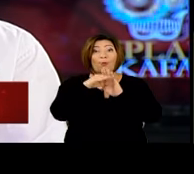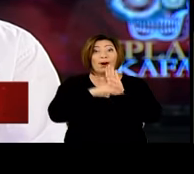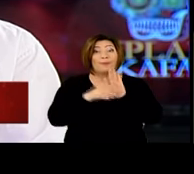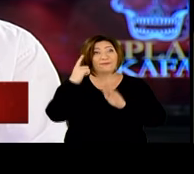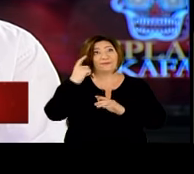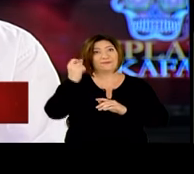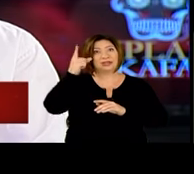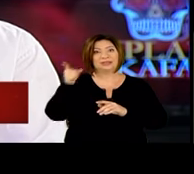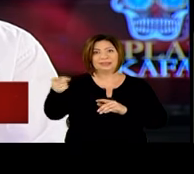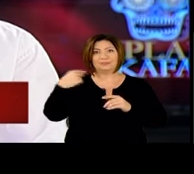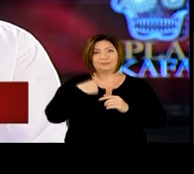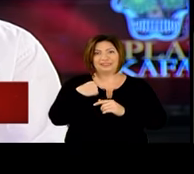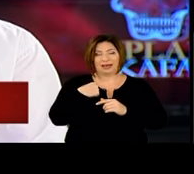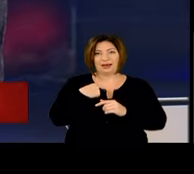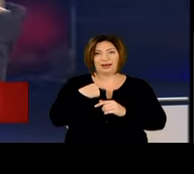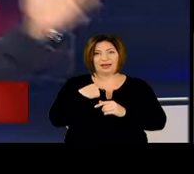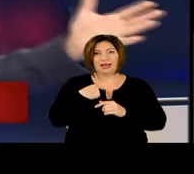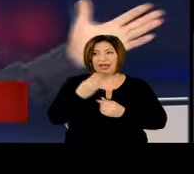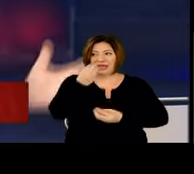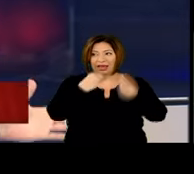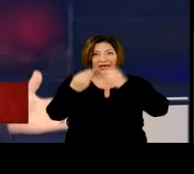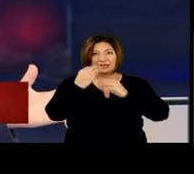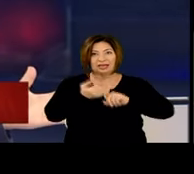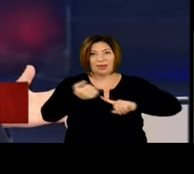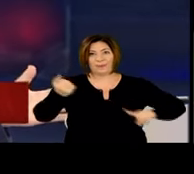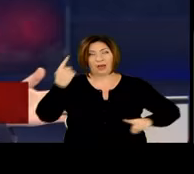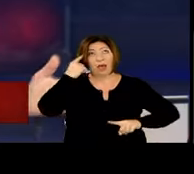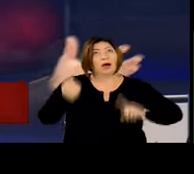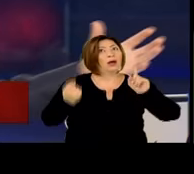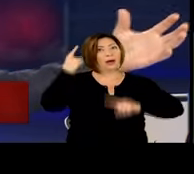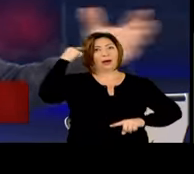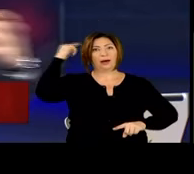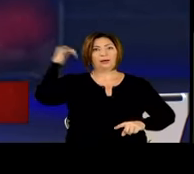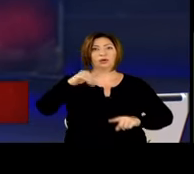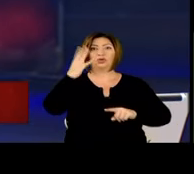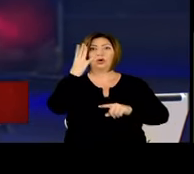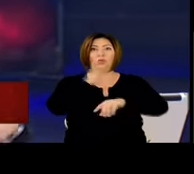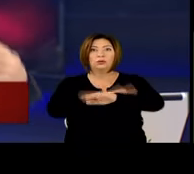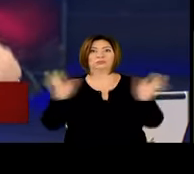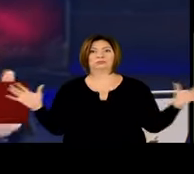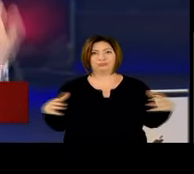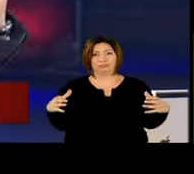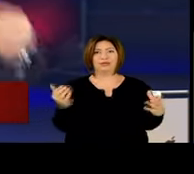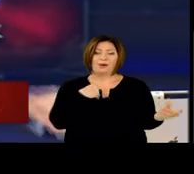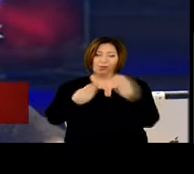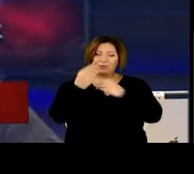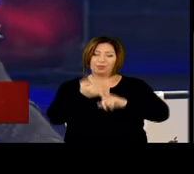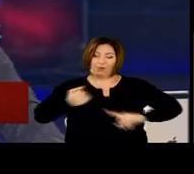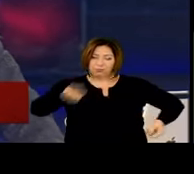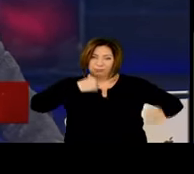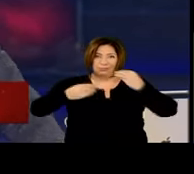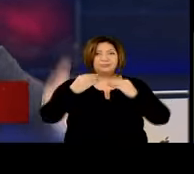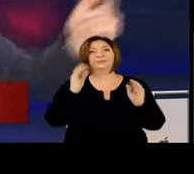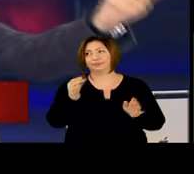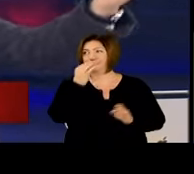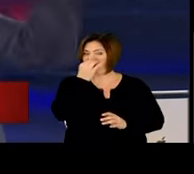fikri de sizin bize yedirdiğiniz kebaplardan çıktı. Çünkü dört koldan bizi sardınız ve bize orada bir kebaplar yedirdiniz